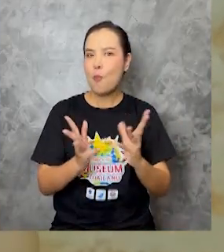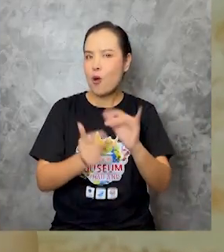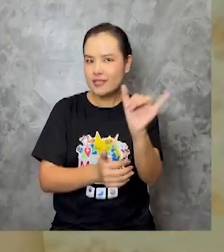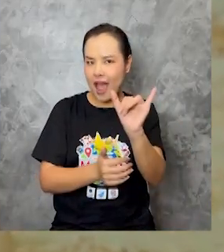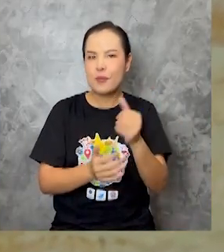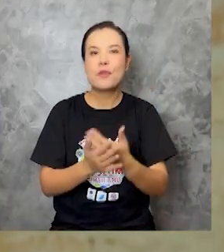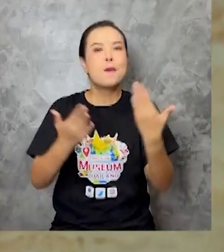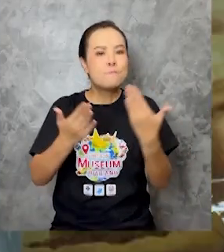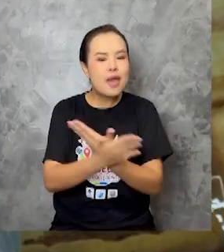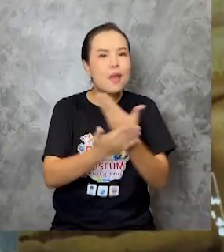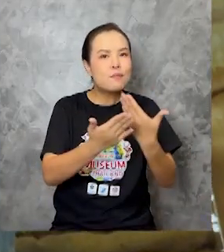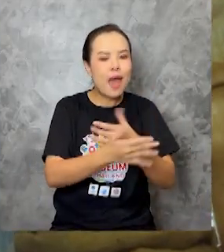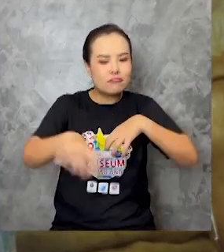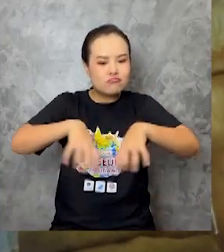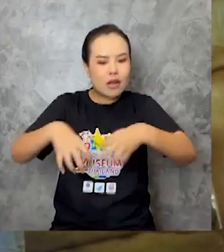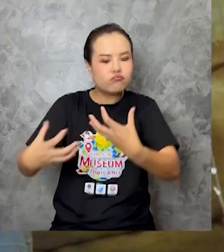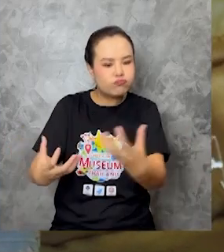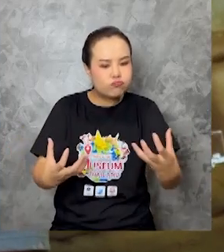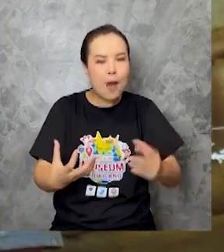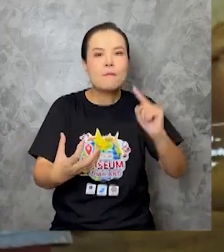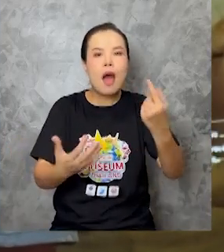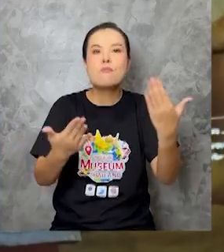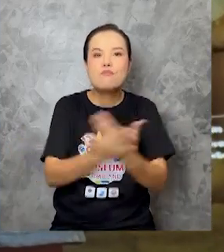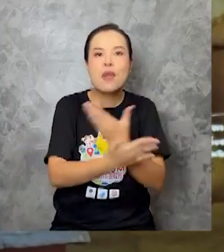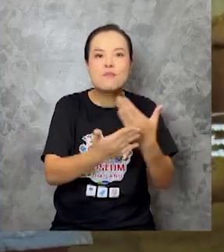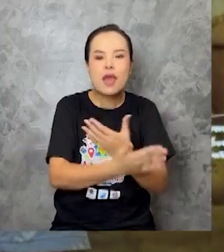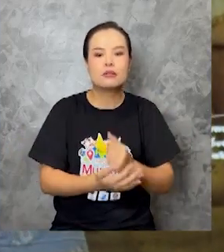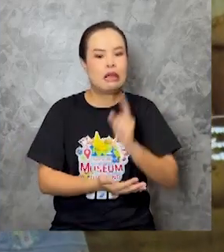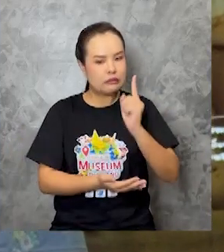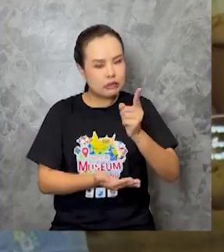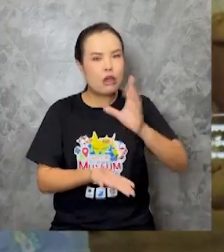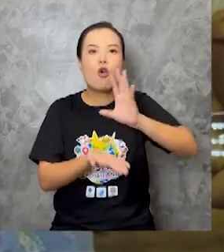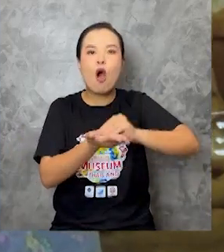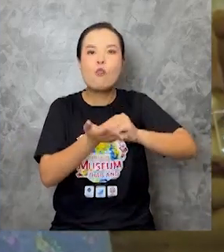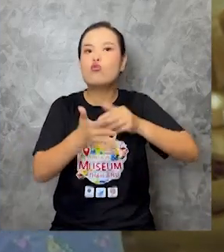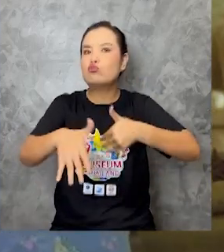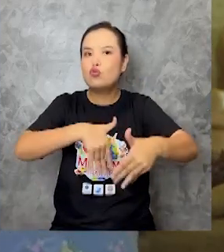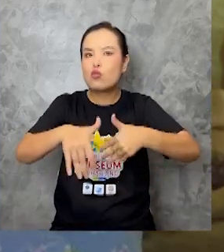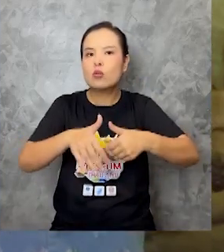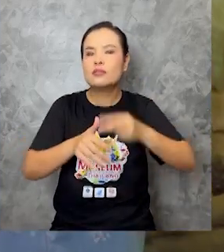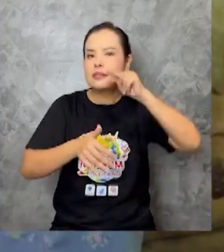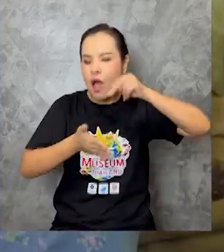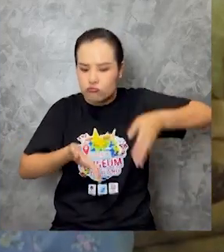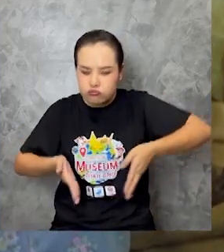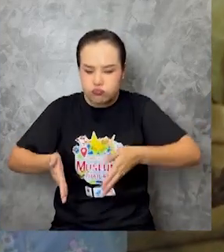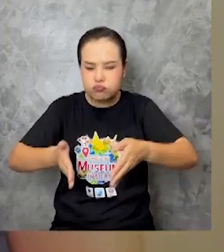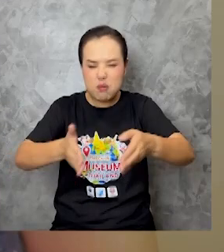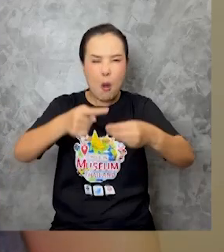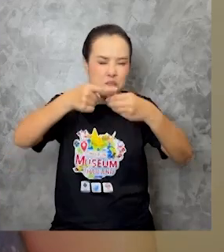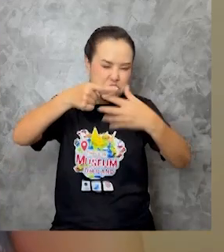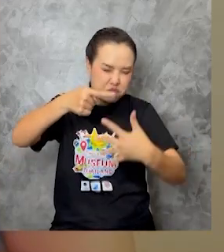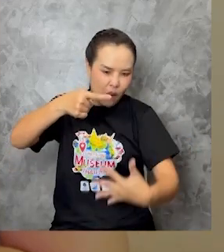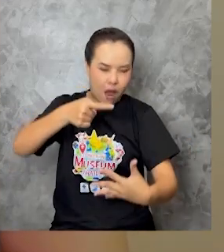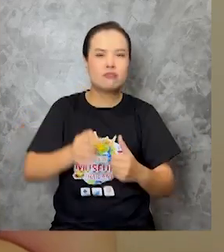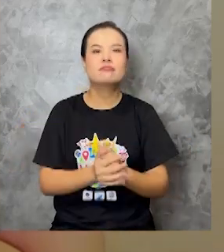ลี่ยนซีซั่นในการโชว์ไปเรื่อยๆ ใช่ค่ะก็คือว่าเนื่องจากจริงๆแล้วข้อมูลของชุมชนริมน้ำจันทบุรีมีเยอะมากมันไม่ส